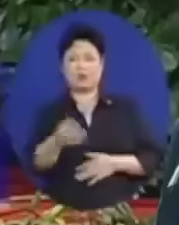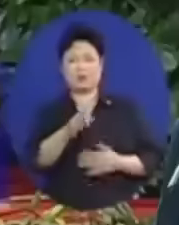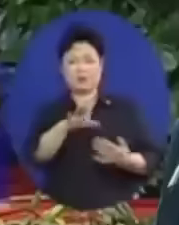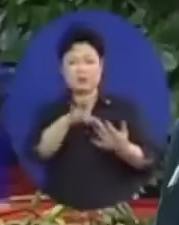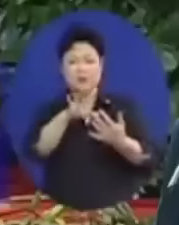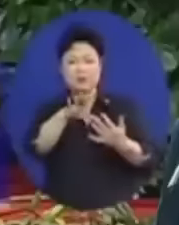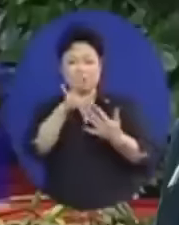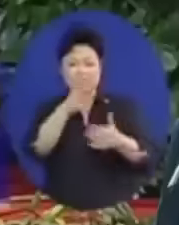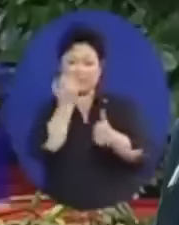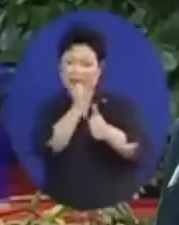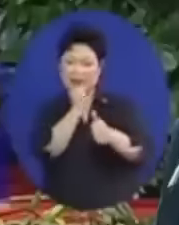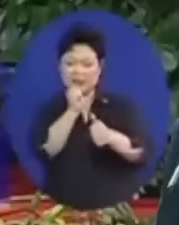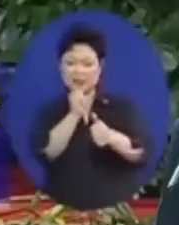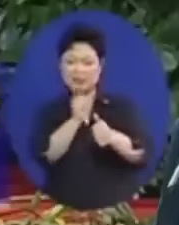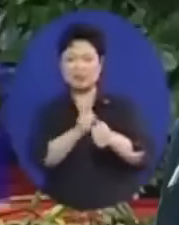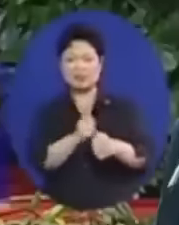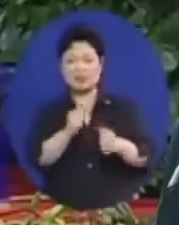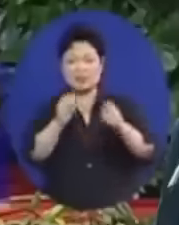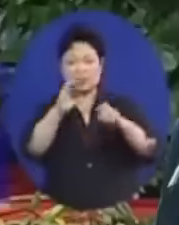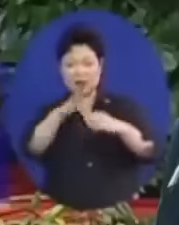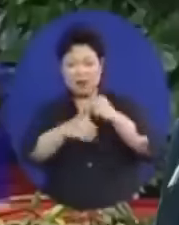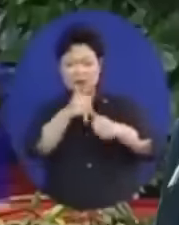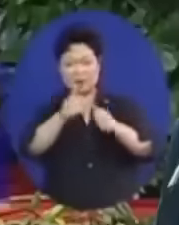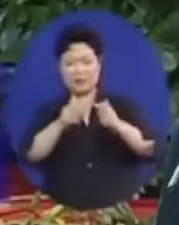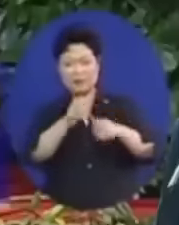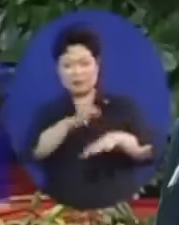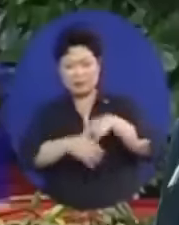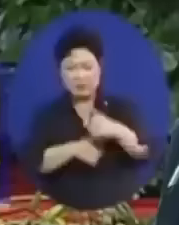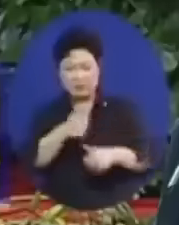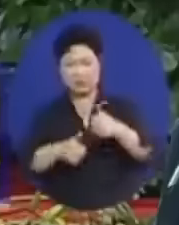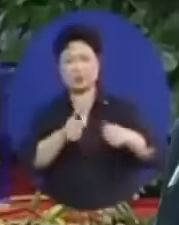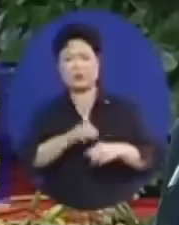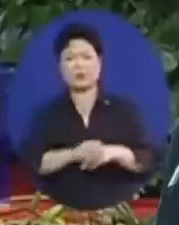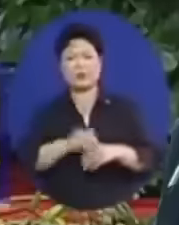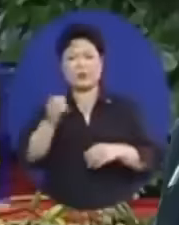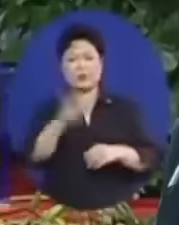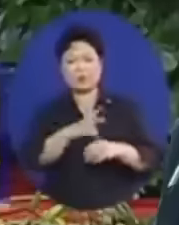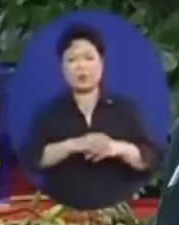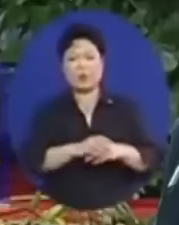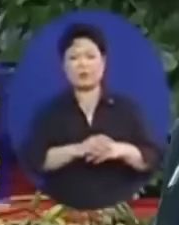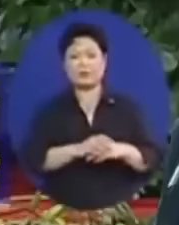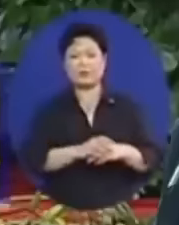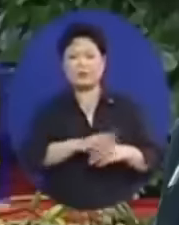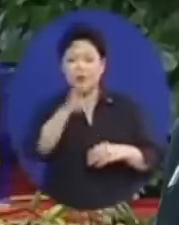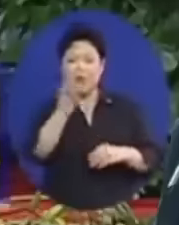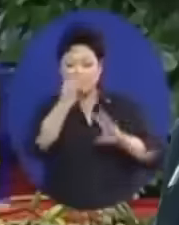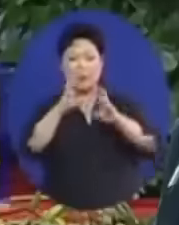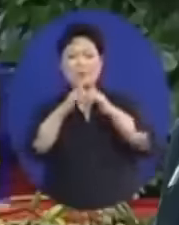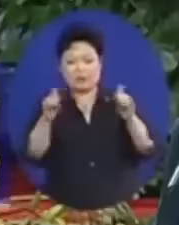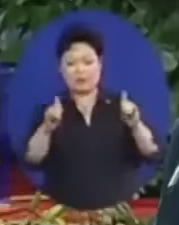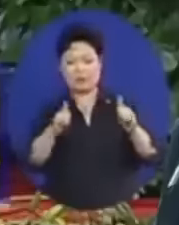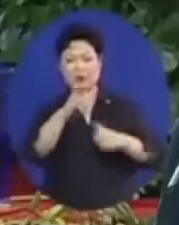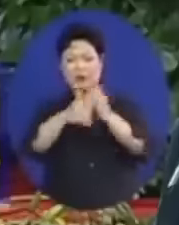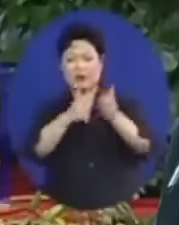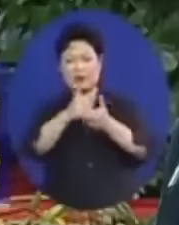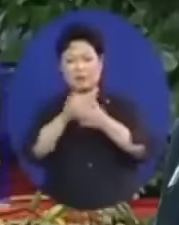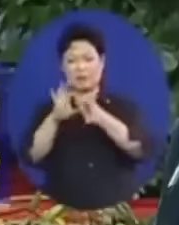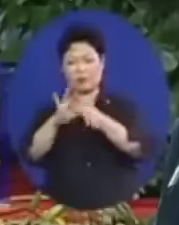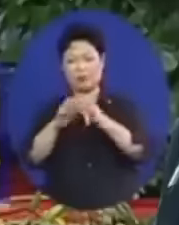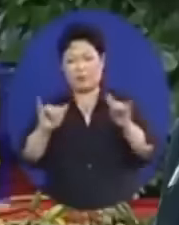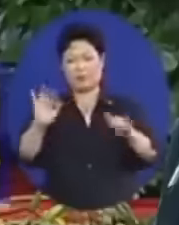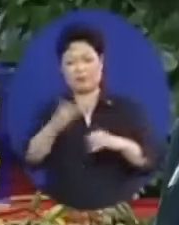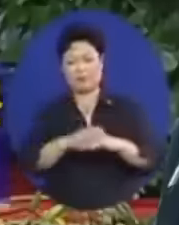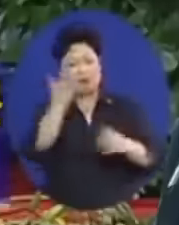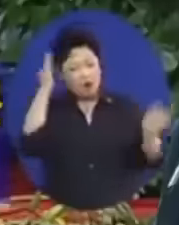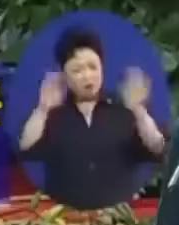택하신 족속이요 왕같은 제사장들이요 거룩한 나라요 그의 소유된 백성이니 이는 너희를 어두운 데서 불러내어